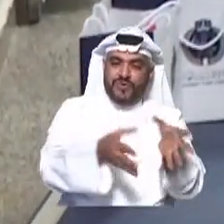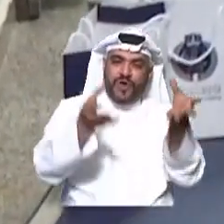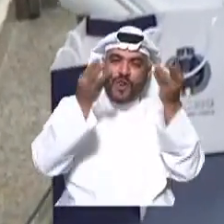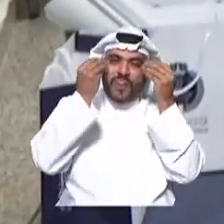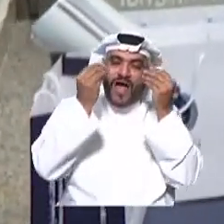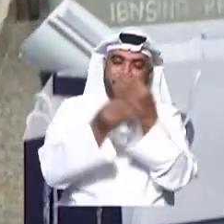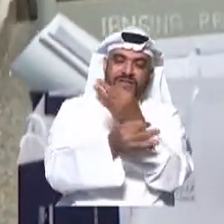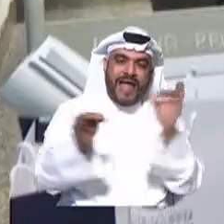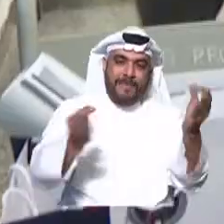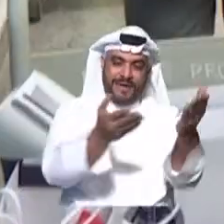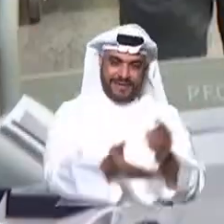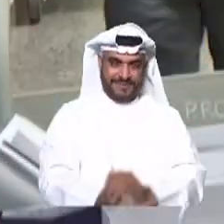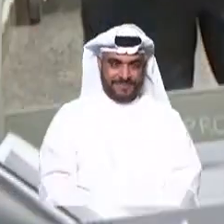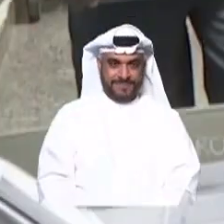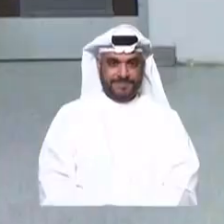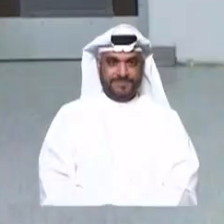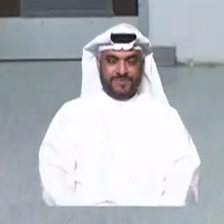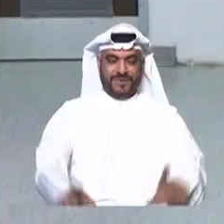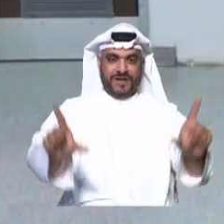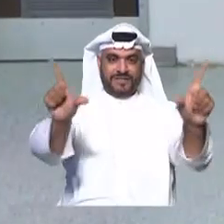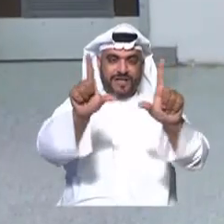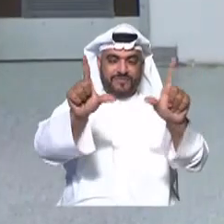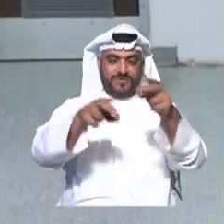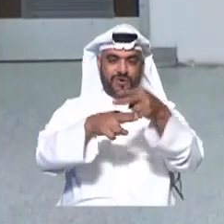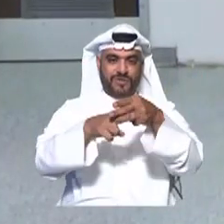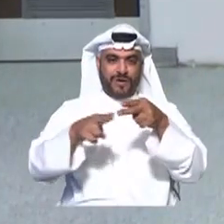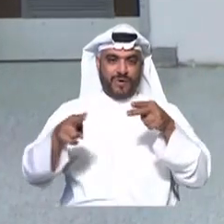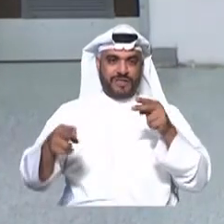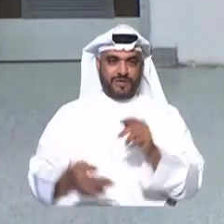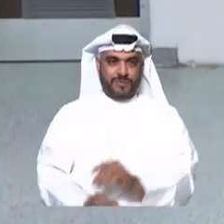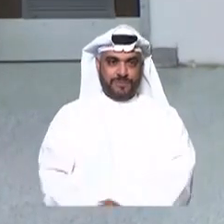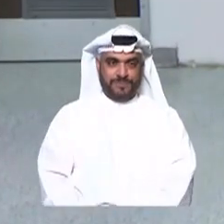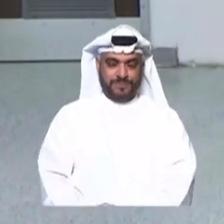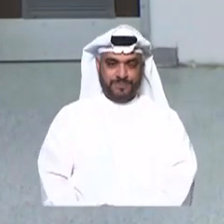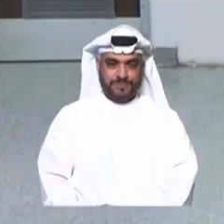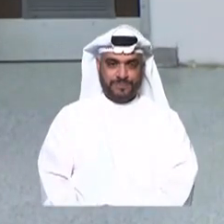والمصابين معنويا. يوسف صفرة، تلفزيون دولة الكويت.